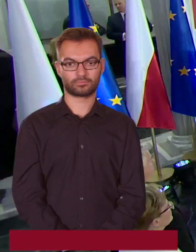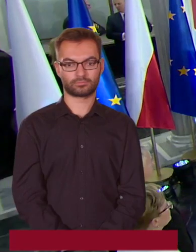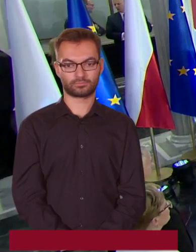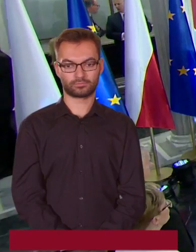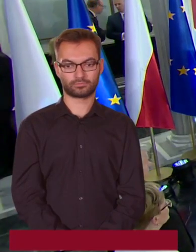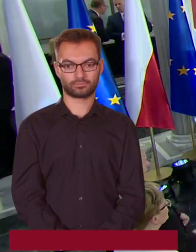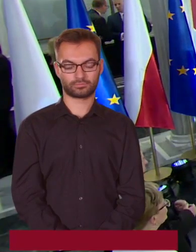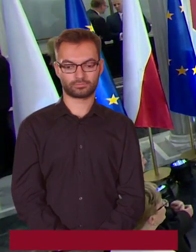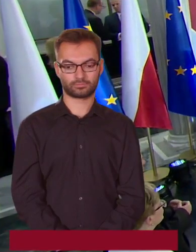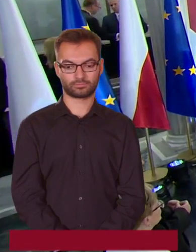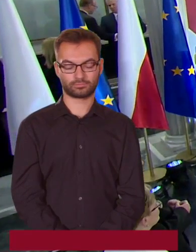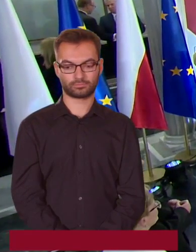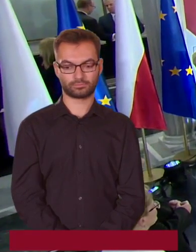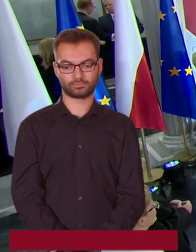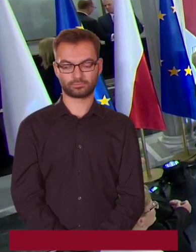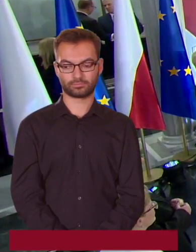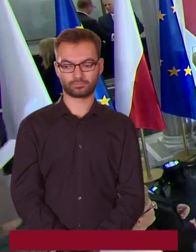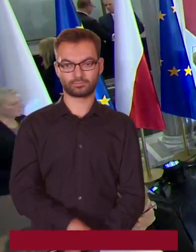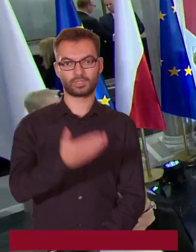Poproszę pana Maksa Kraczkowskiego.